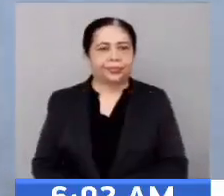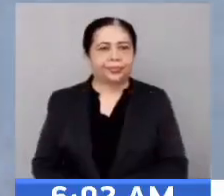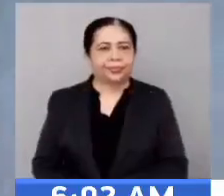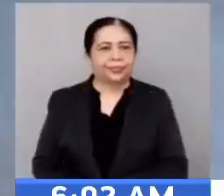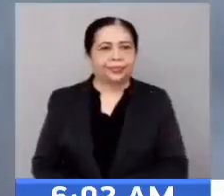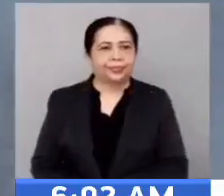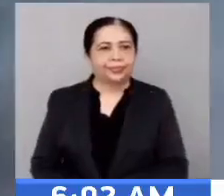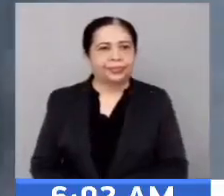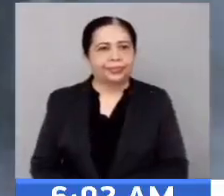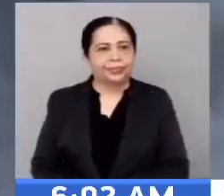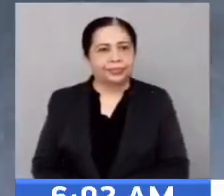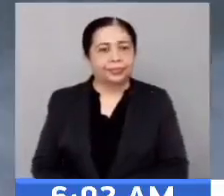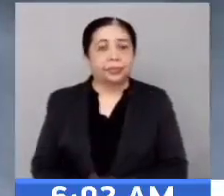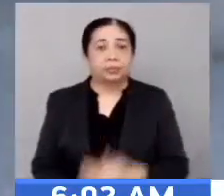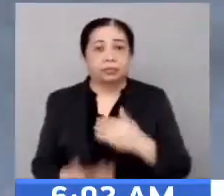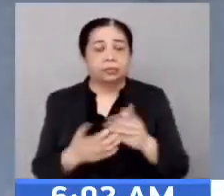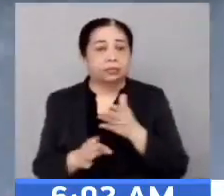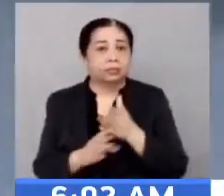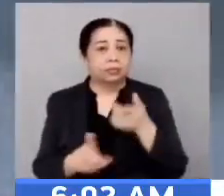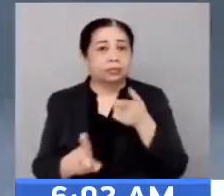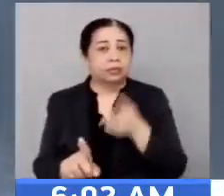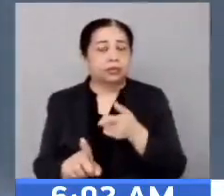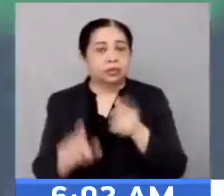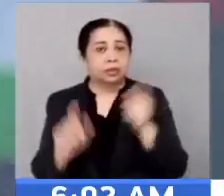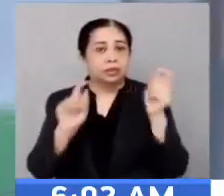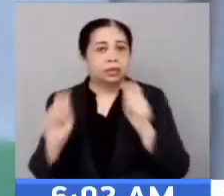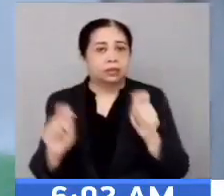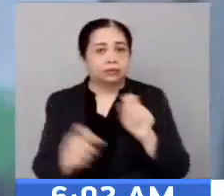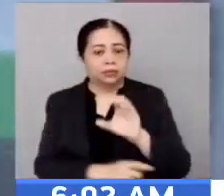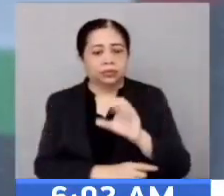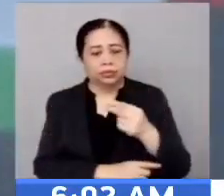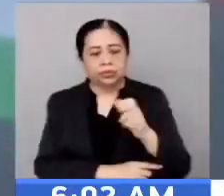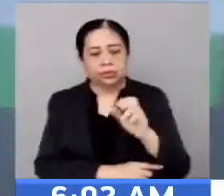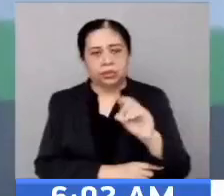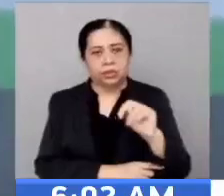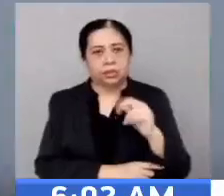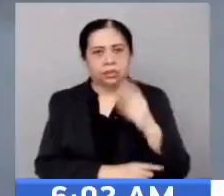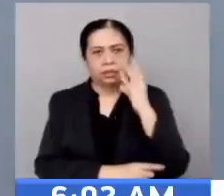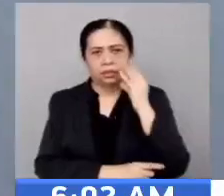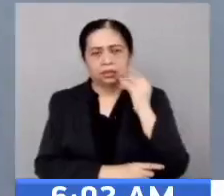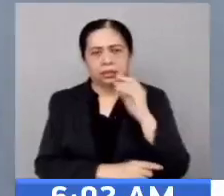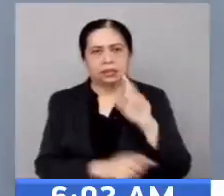Hindi man direct ang tinutumbok ng bagyong Chedeng, nakaranas ng malakas na pag-ulan ng ilang bahagi ng Mindanao.